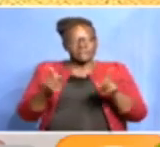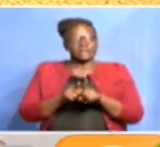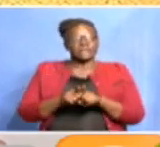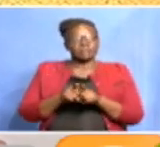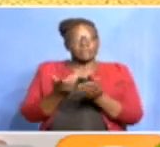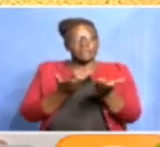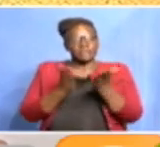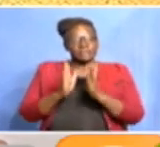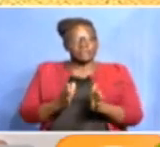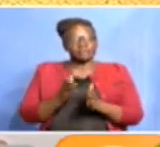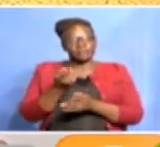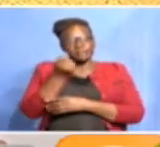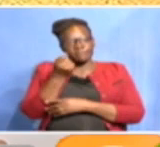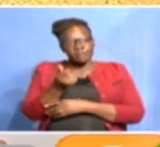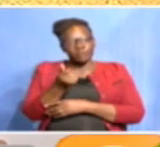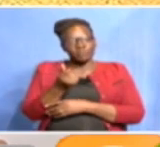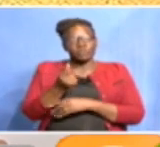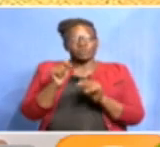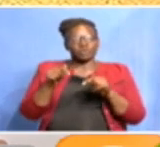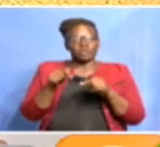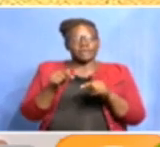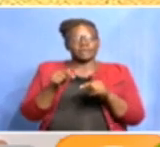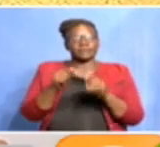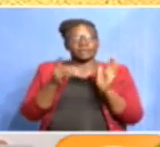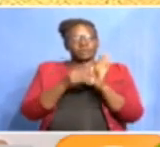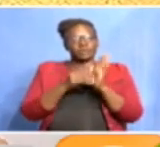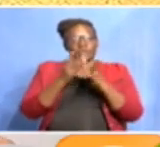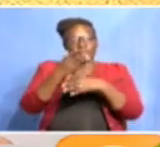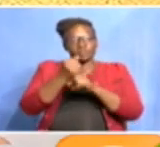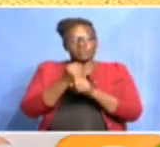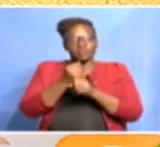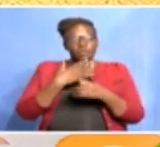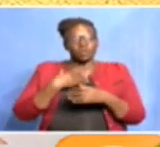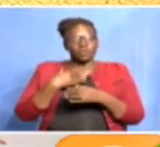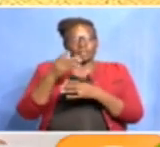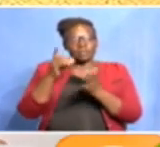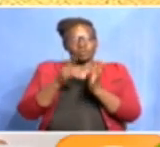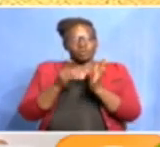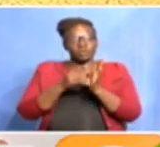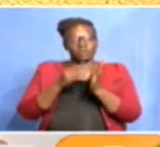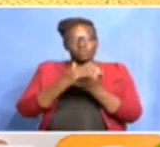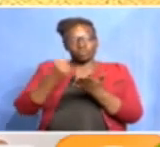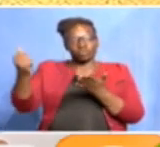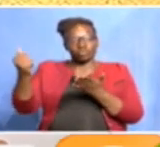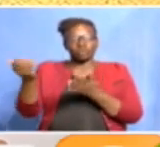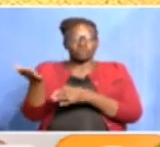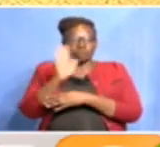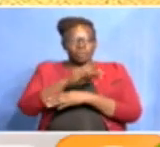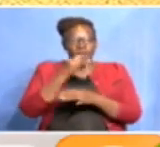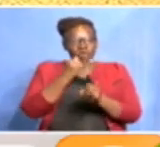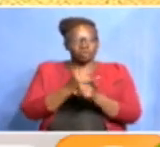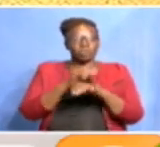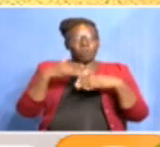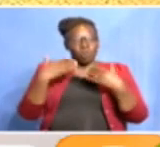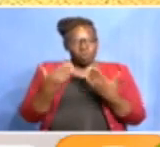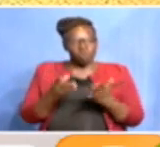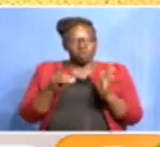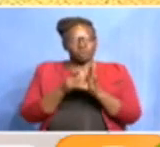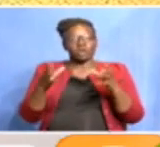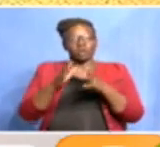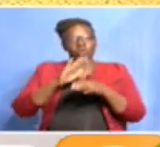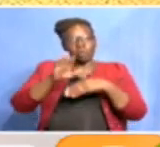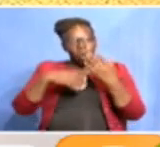Hii leo chama cha madaktari nchini kimewataka madaktari waliosimamishwa kazi kwa muda kurejeshwa kazini, la sivyo wagome.